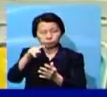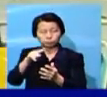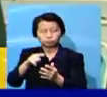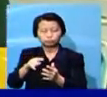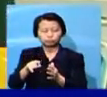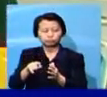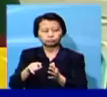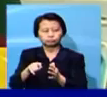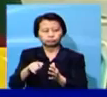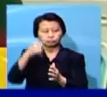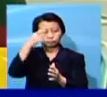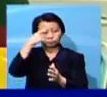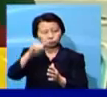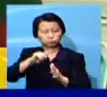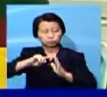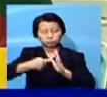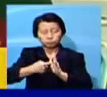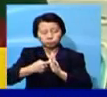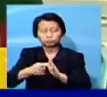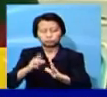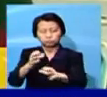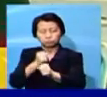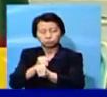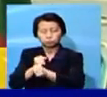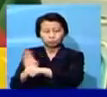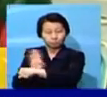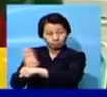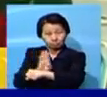ability to generate business